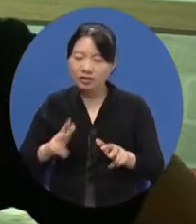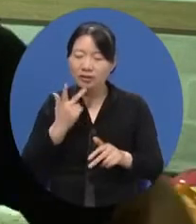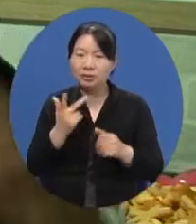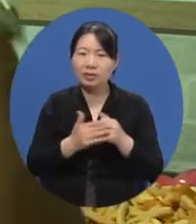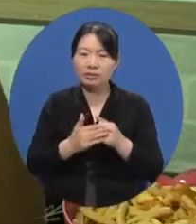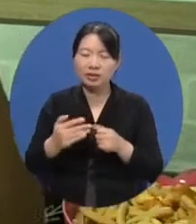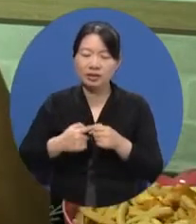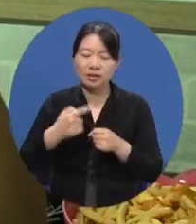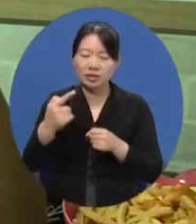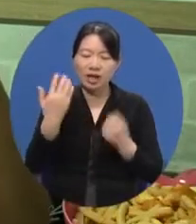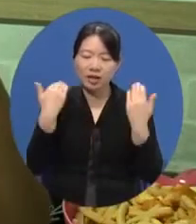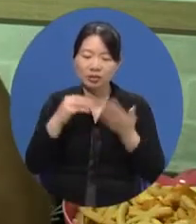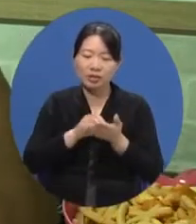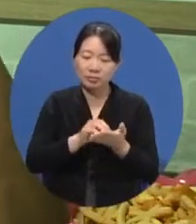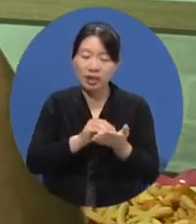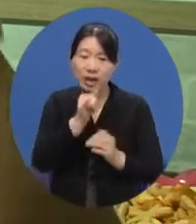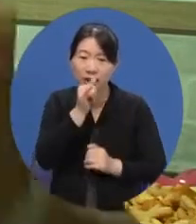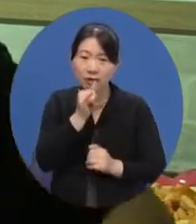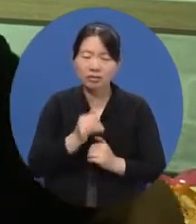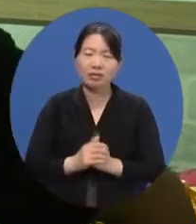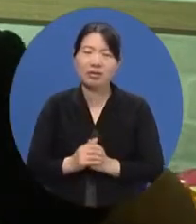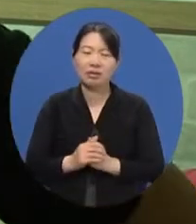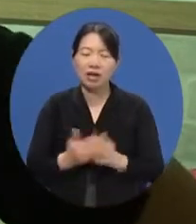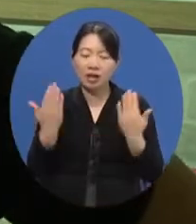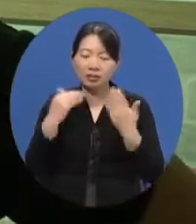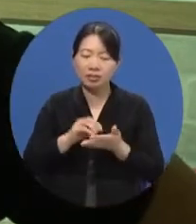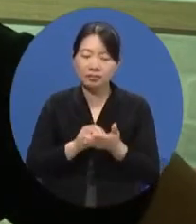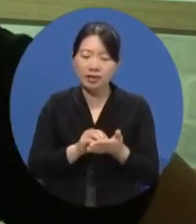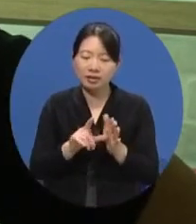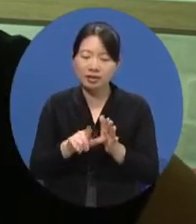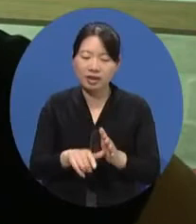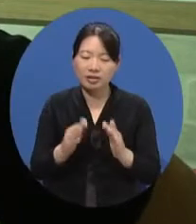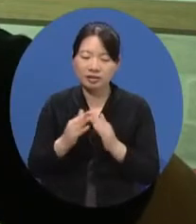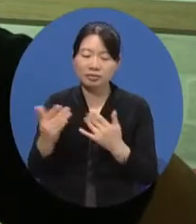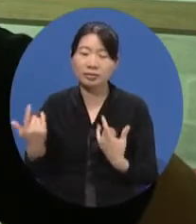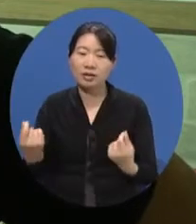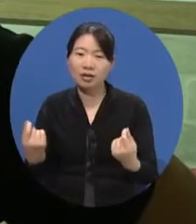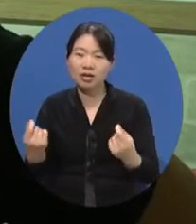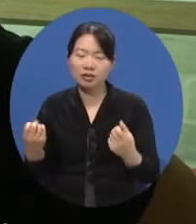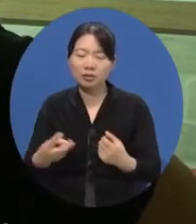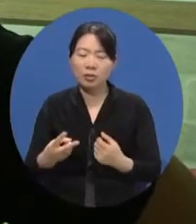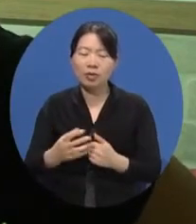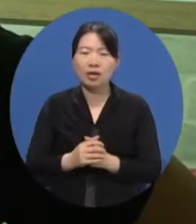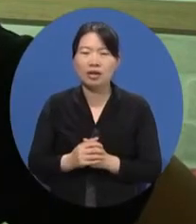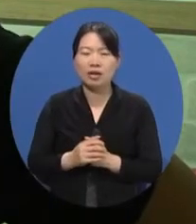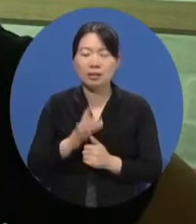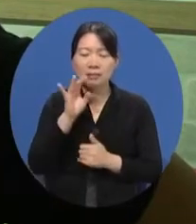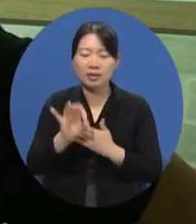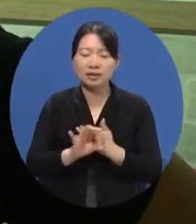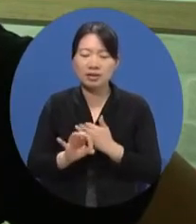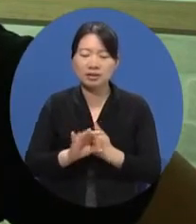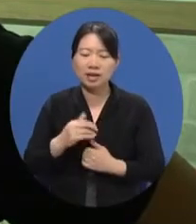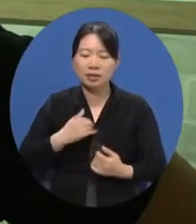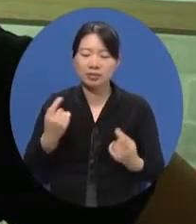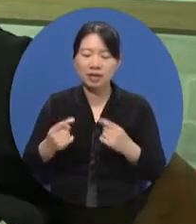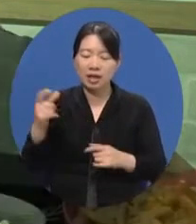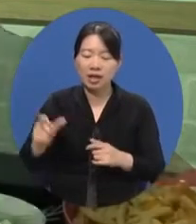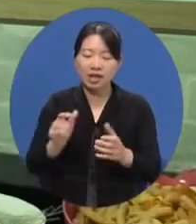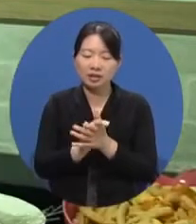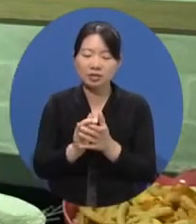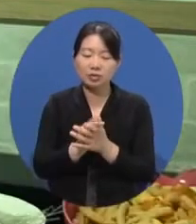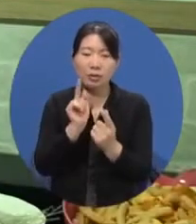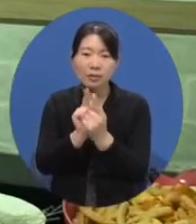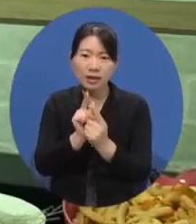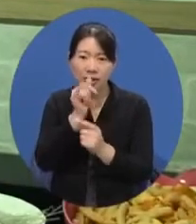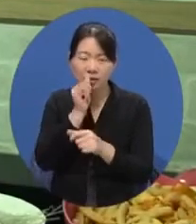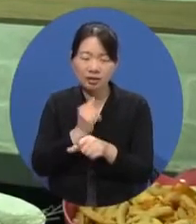7살인데 학교 들어가잖아요. 학교 들어가는데 집에서처럼 좀 만약 자기보다 강한 친구들 만나서